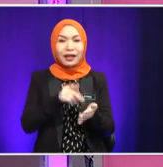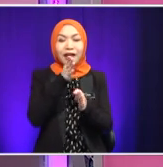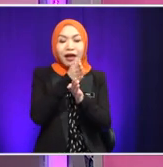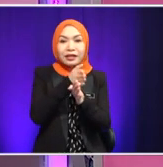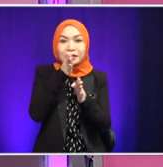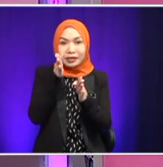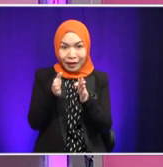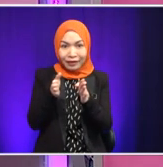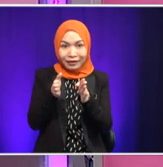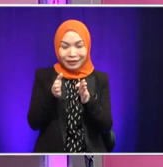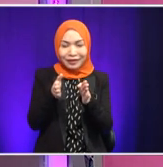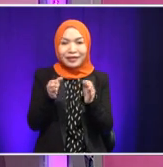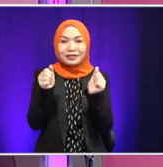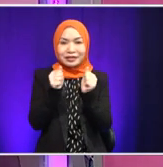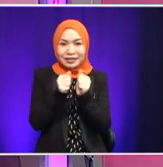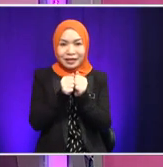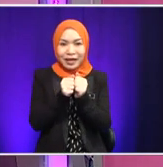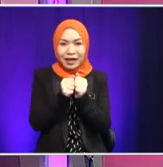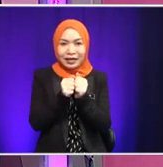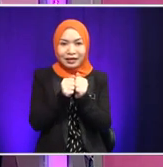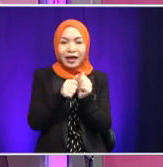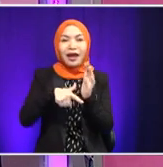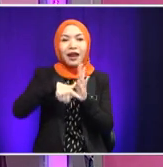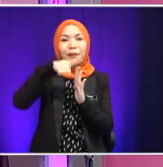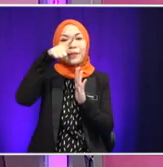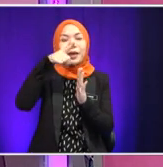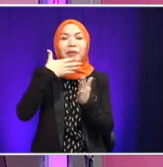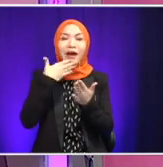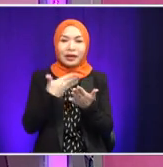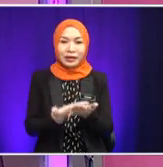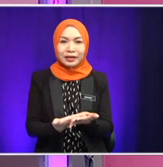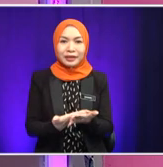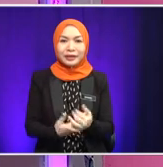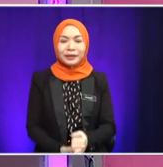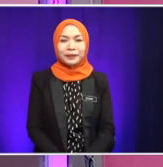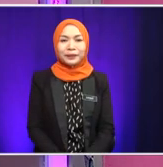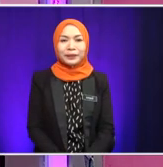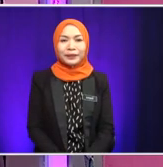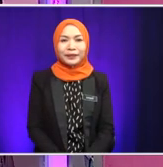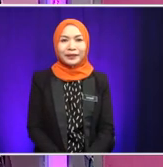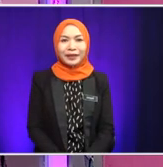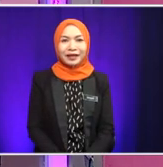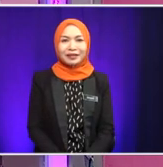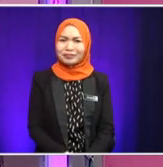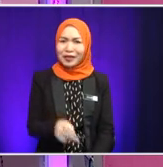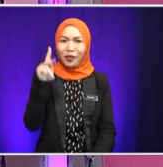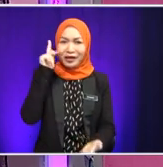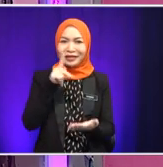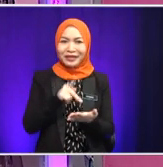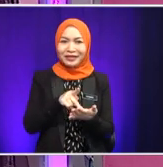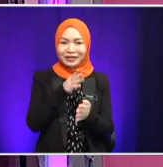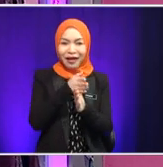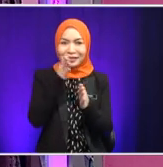sama Ada mungkin ada yang ada masyarakat yang tinggal tapi tak kenal siapa Jiran sebelah mereka Melayu ke China ke